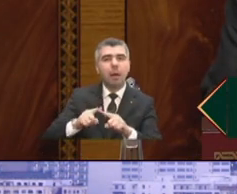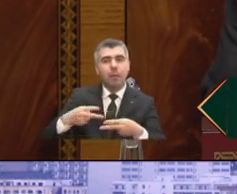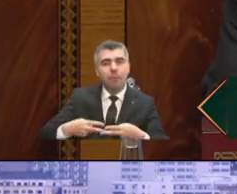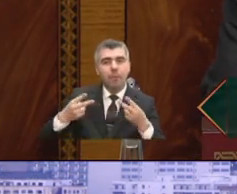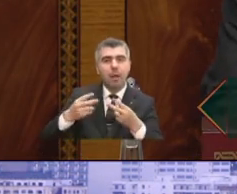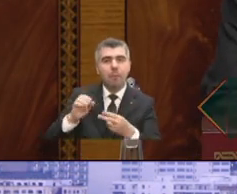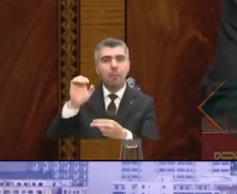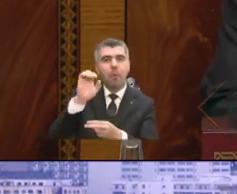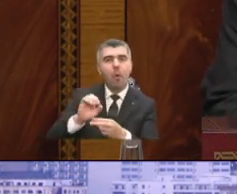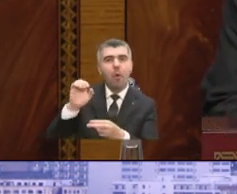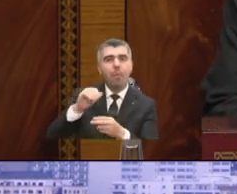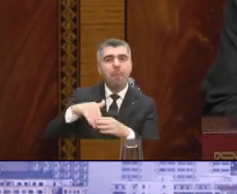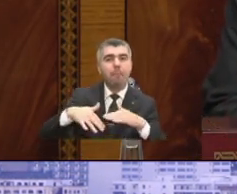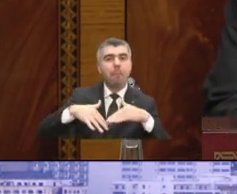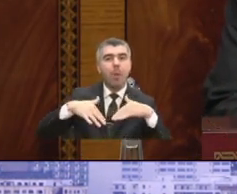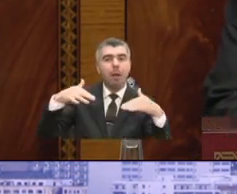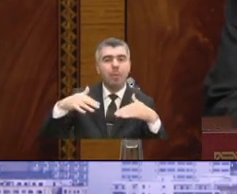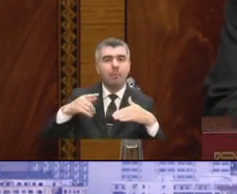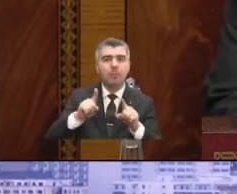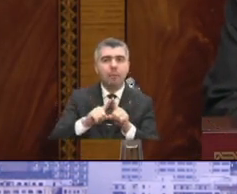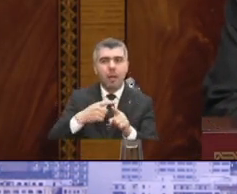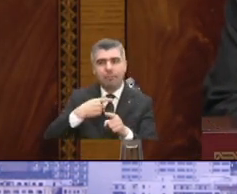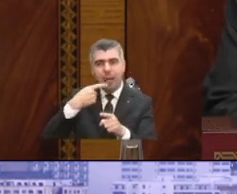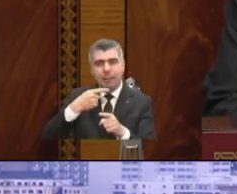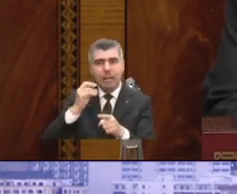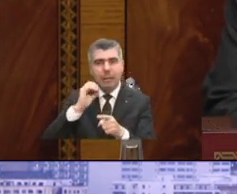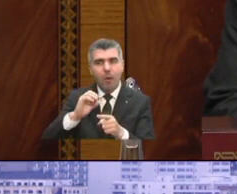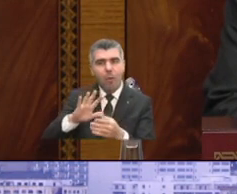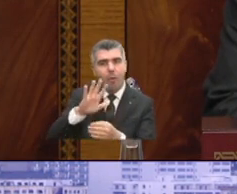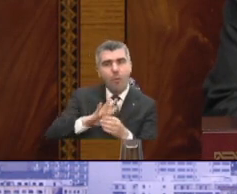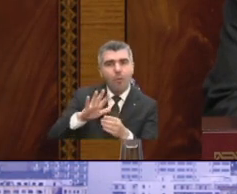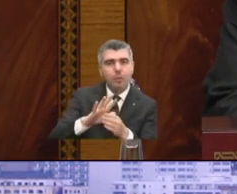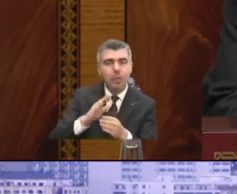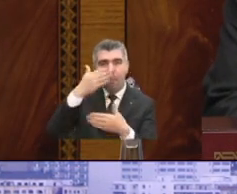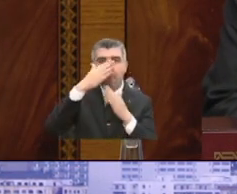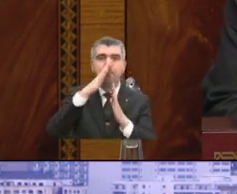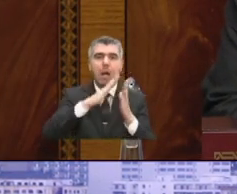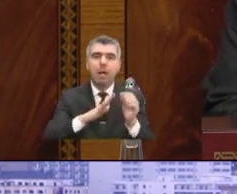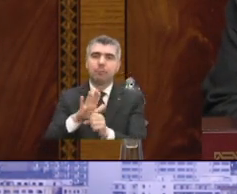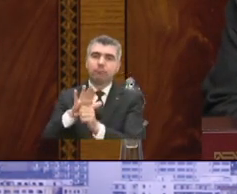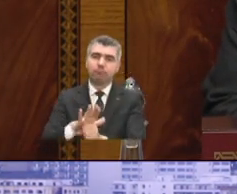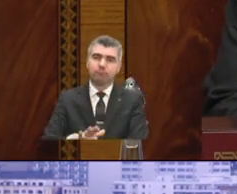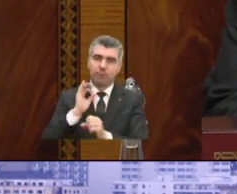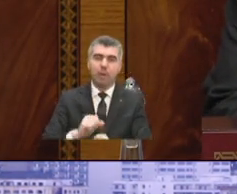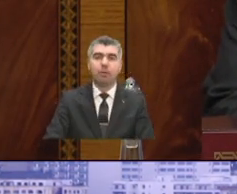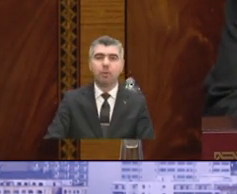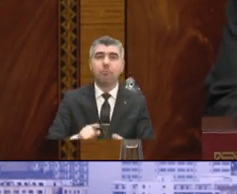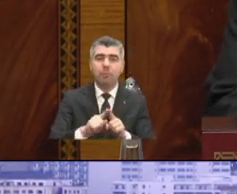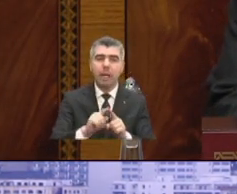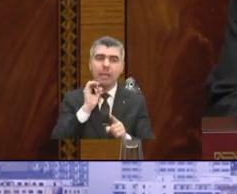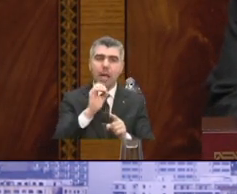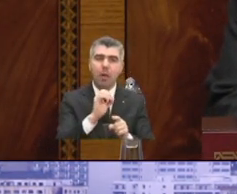بالذات لجنه الخارجيه بمجلس النواب عقد يعني مجموعه كبيره جدا من اللقاءات والمشاورات مع باقي